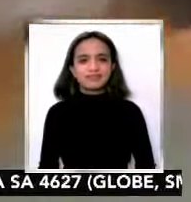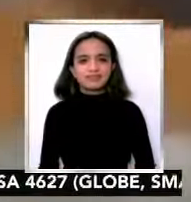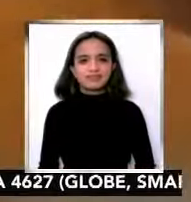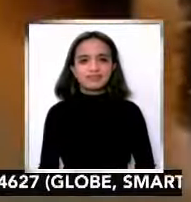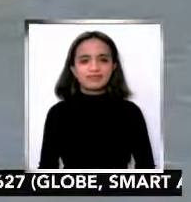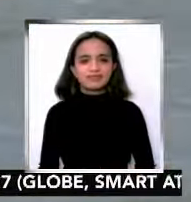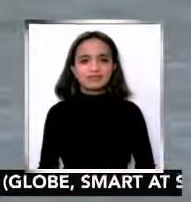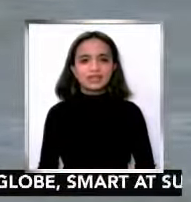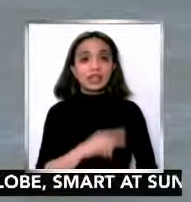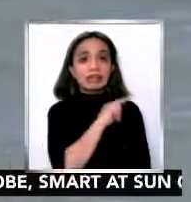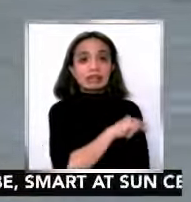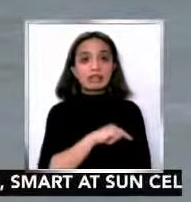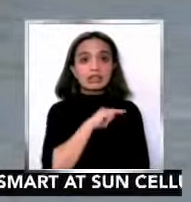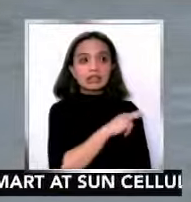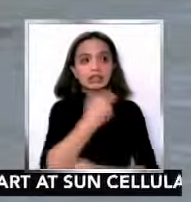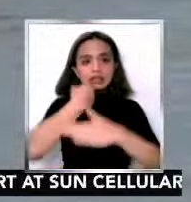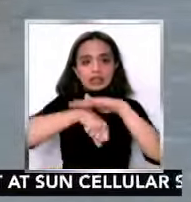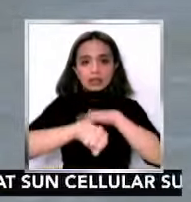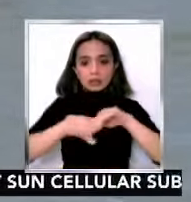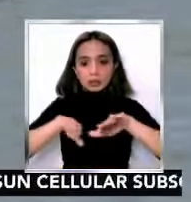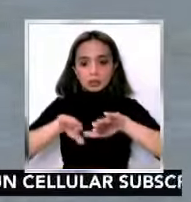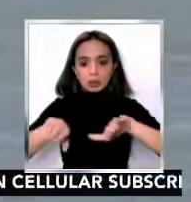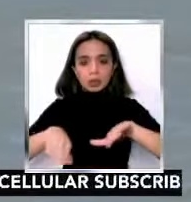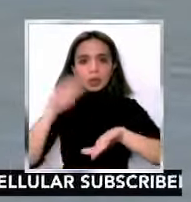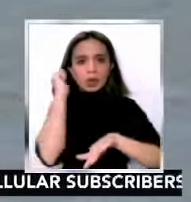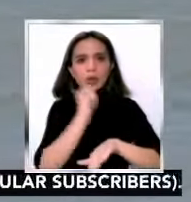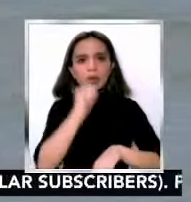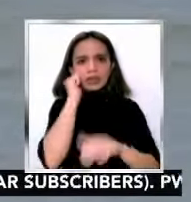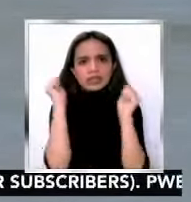Natural-born swimmer din si Pablo na panay ang sama sa kanyang fur